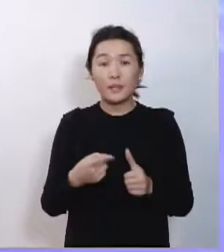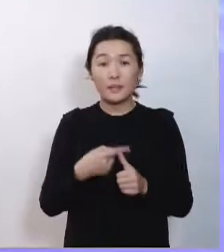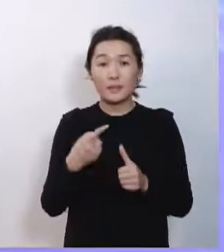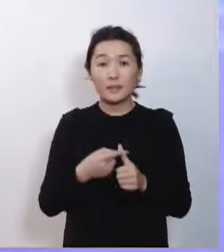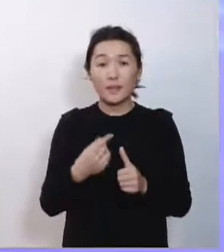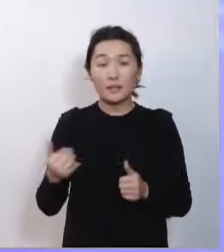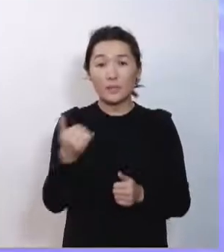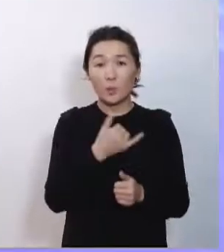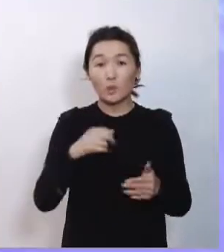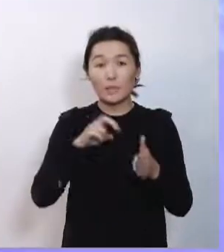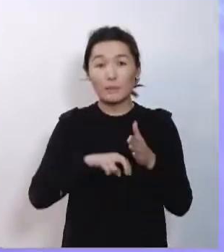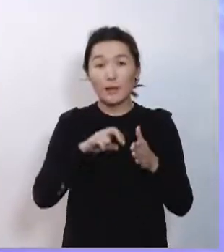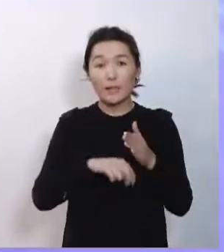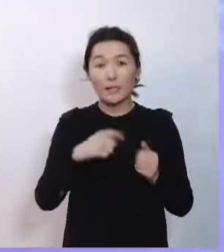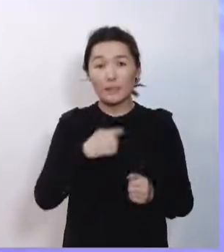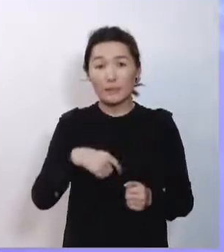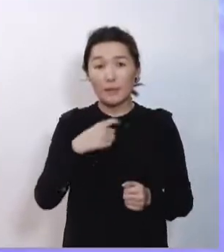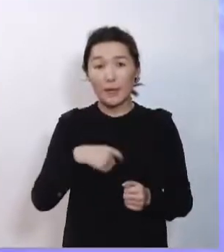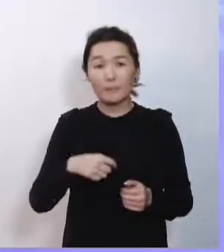Называется у нас «Проверь себя».